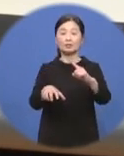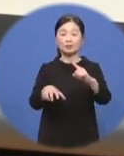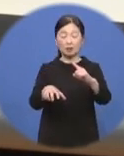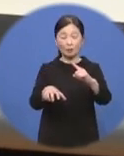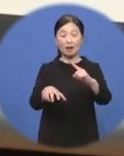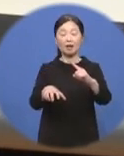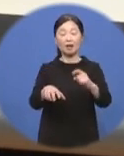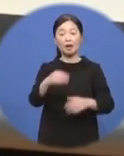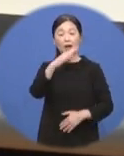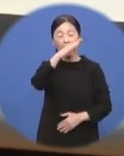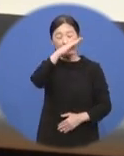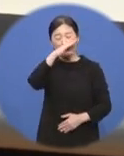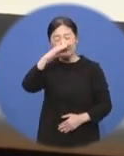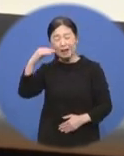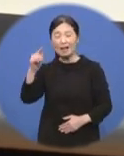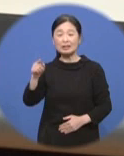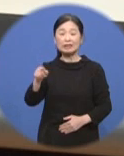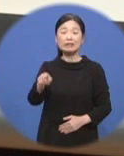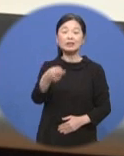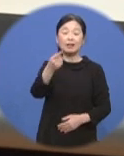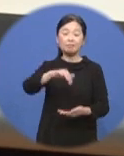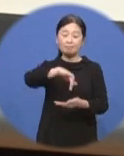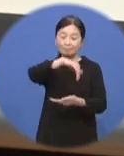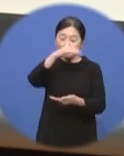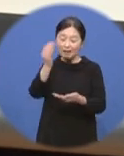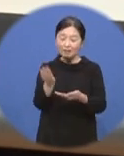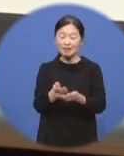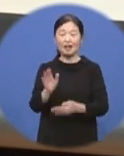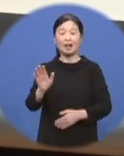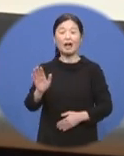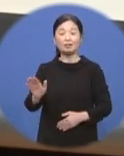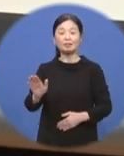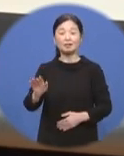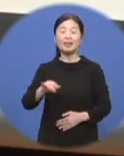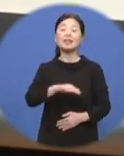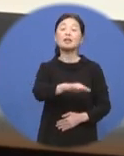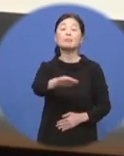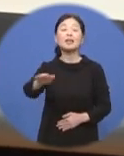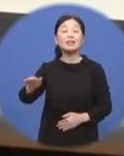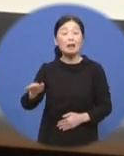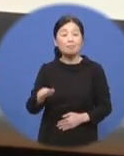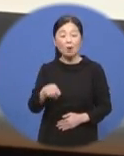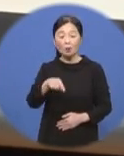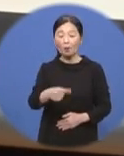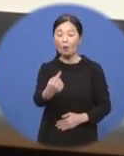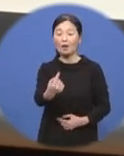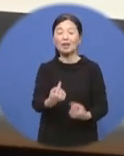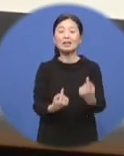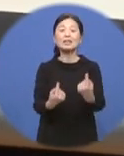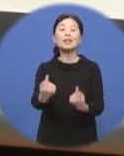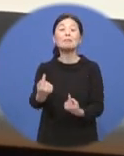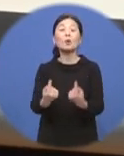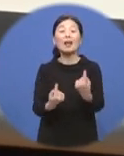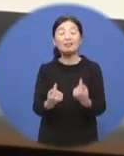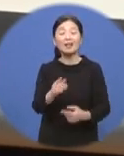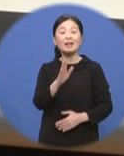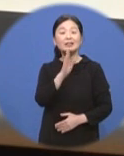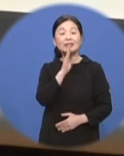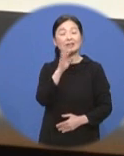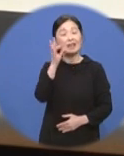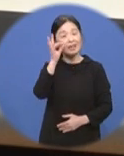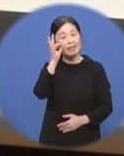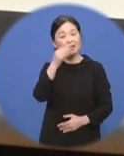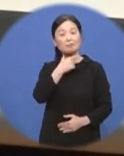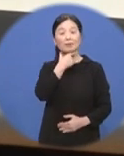然いっぱいあるんです。ですから皆さんもぜひ足を運んでいただいて、その場で実際見ていただきたい